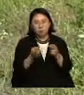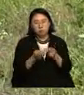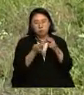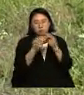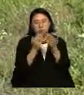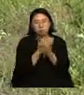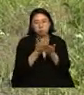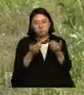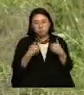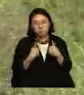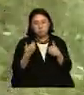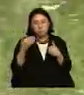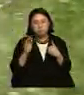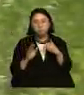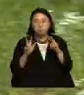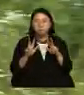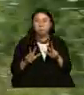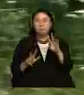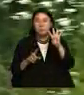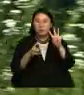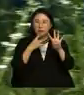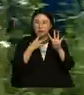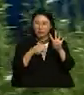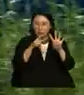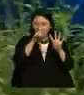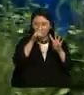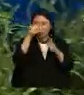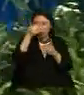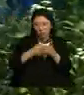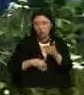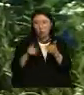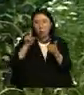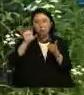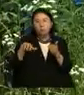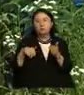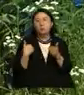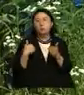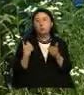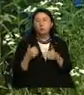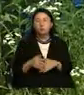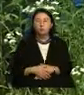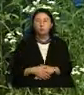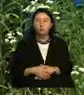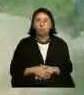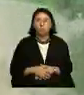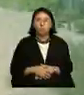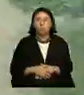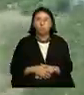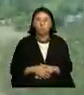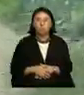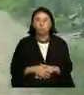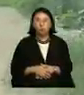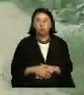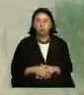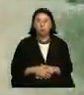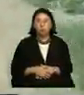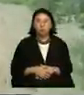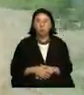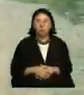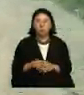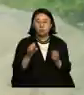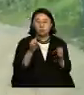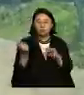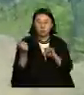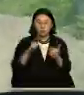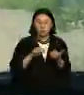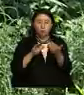물탱크를 공급받았는데 현재는 4개만 놓여 있고 나머지는 어디 있는지 알 수가 없습니다. 게다가 살처분